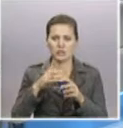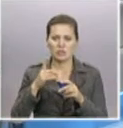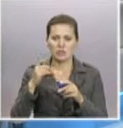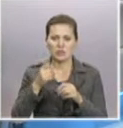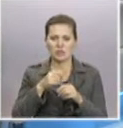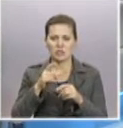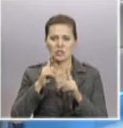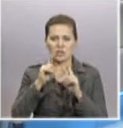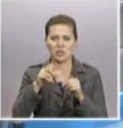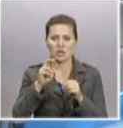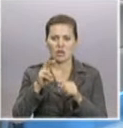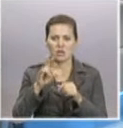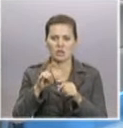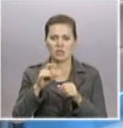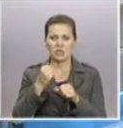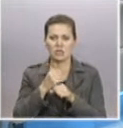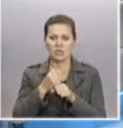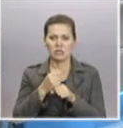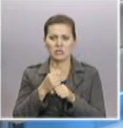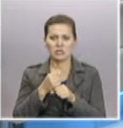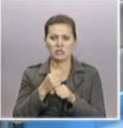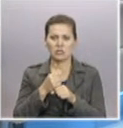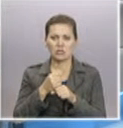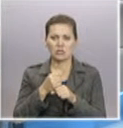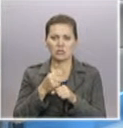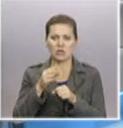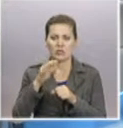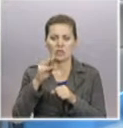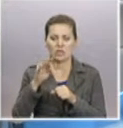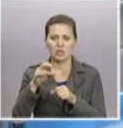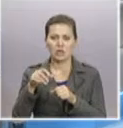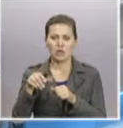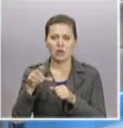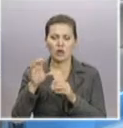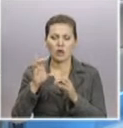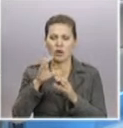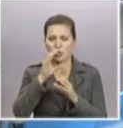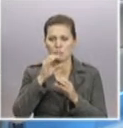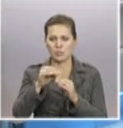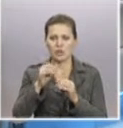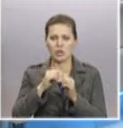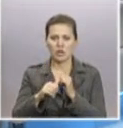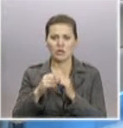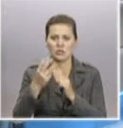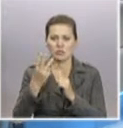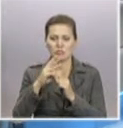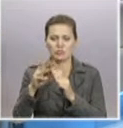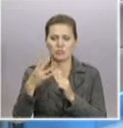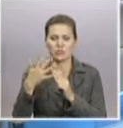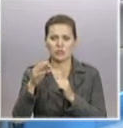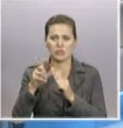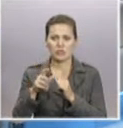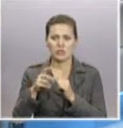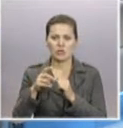езжу специально, как бы вот сделать. Потом Каскеменские вот эти маршрутки, они ездят через каждые 3 минуты, но по 50 тенге.